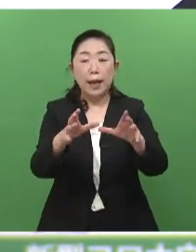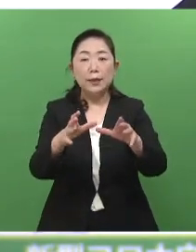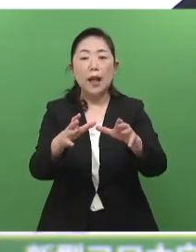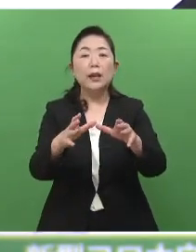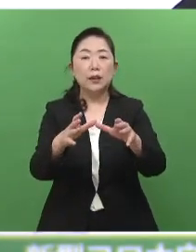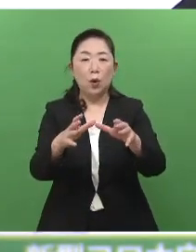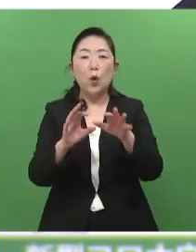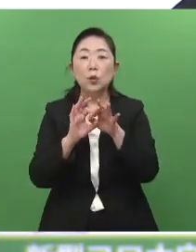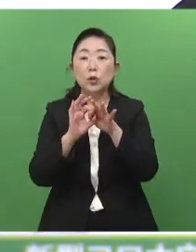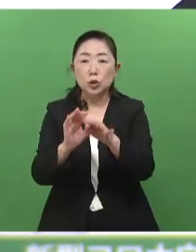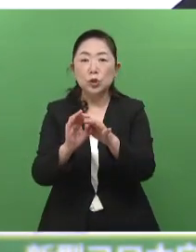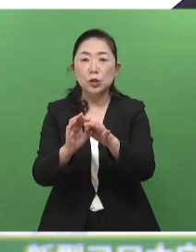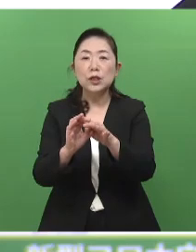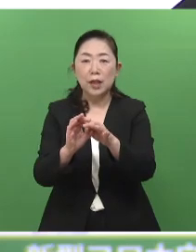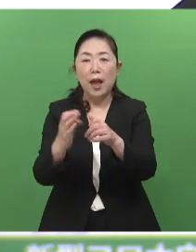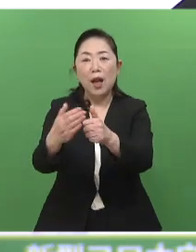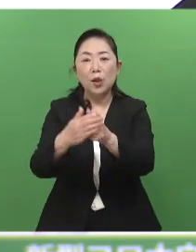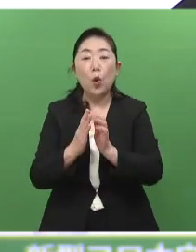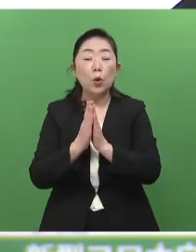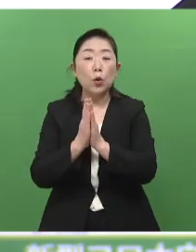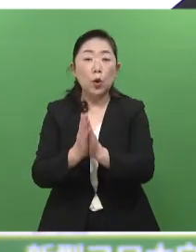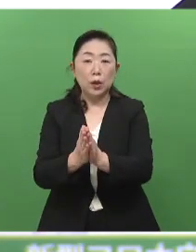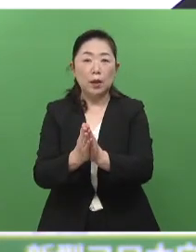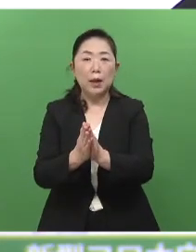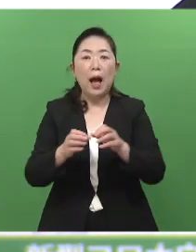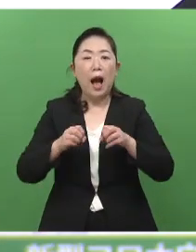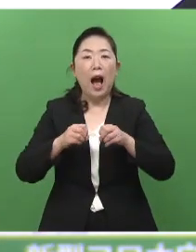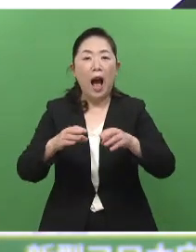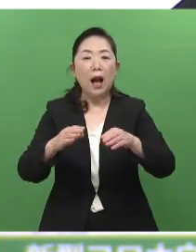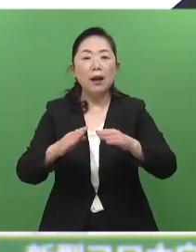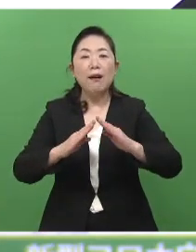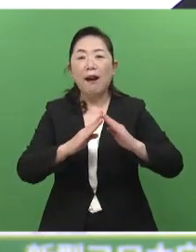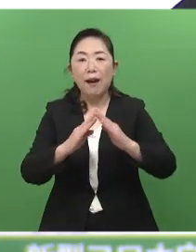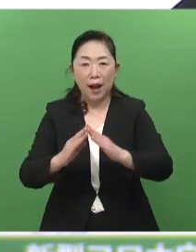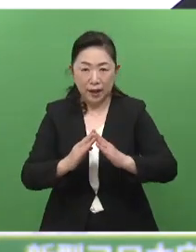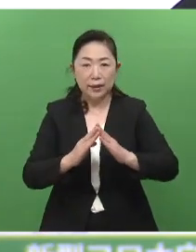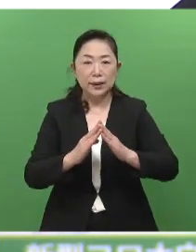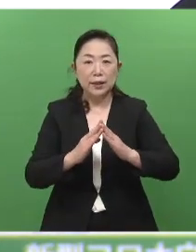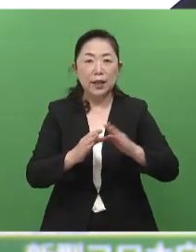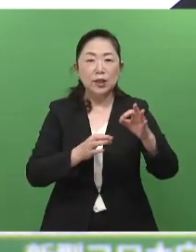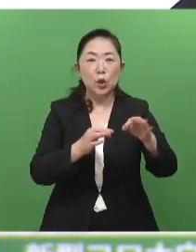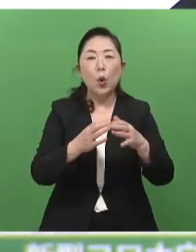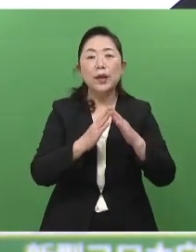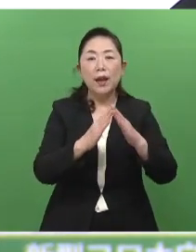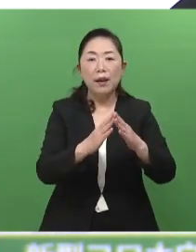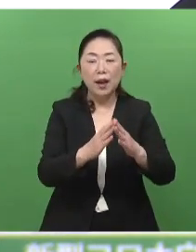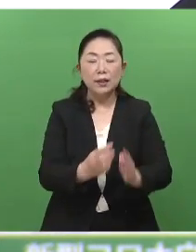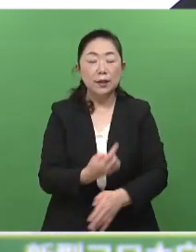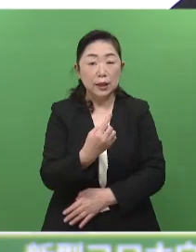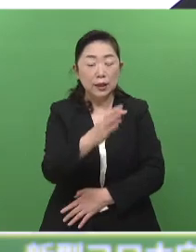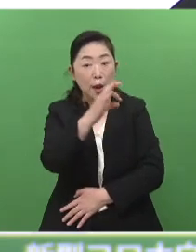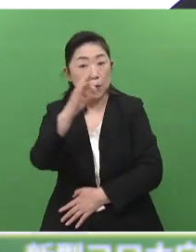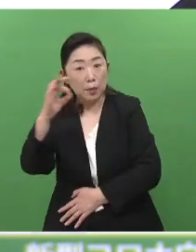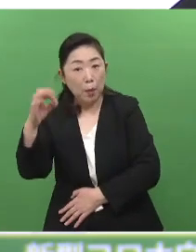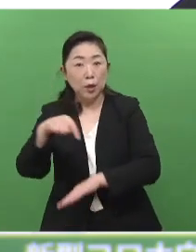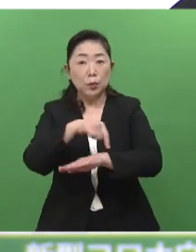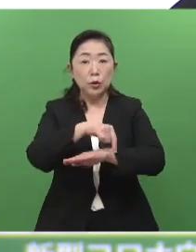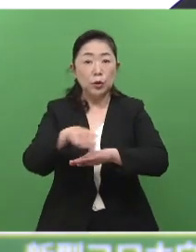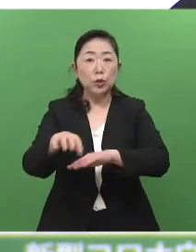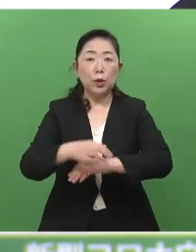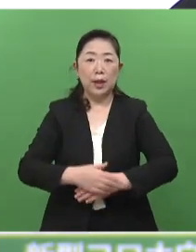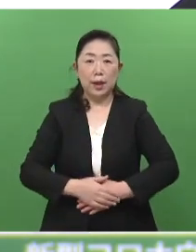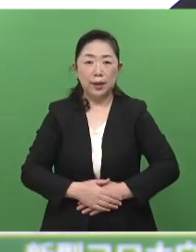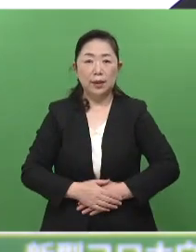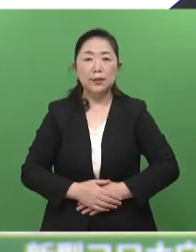の依頼もいたしますし、繁華街商店街などでの見回りを強化をするということでございます。今申し